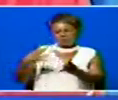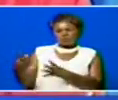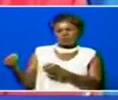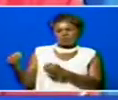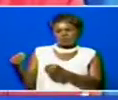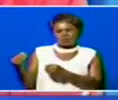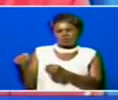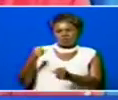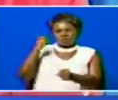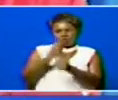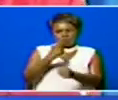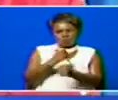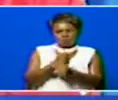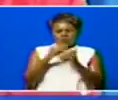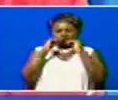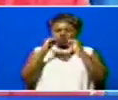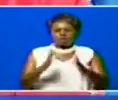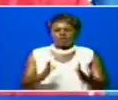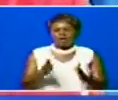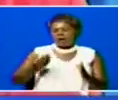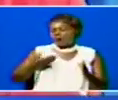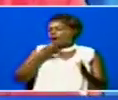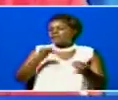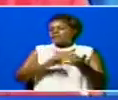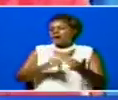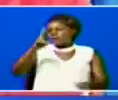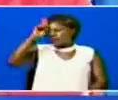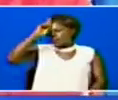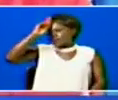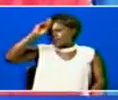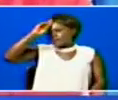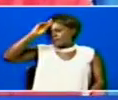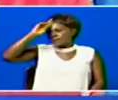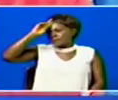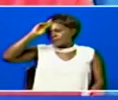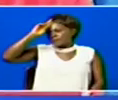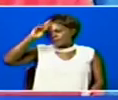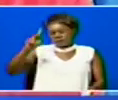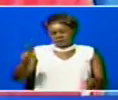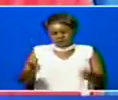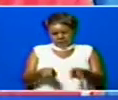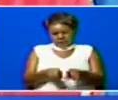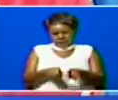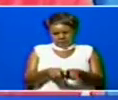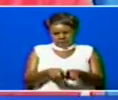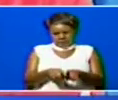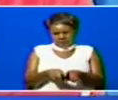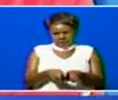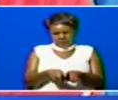naye mahali alikuwa anafanya kazi. Alikuwa mwalimu na bwana yake alikuwa polisi. Pale pia nilikutana